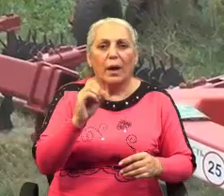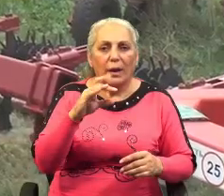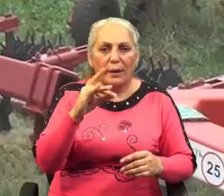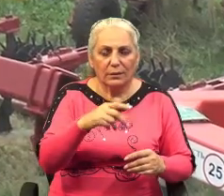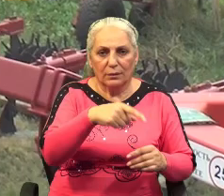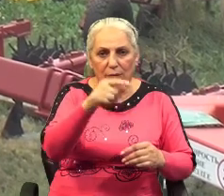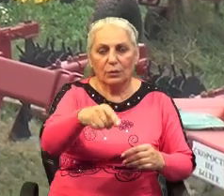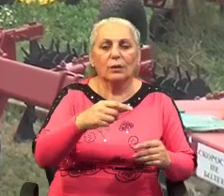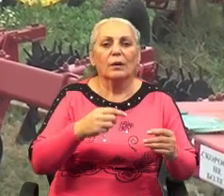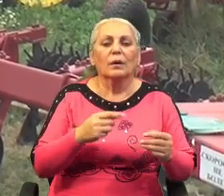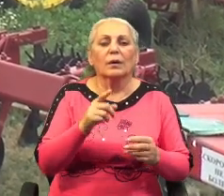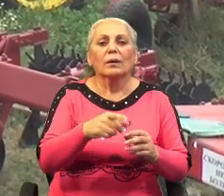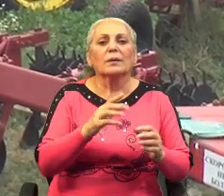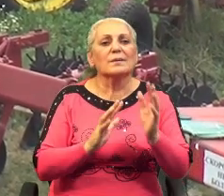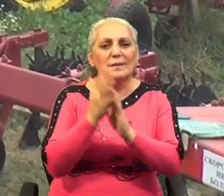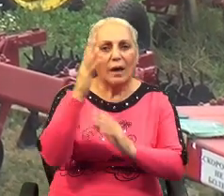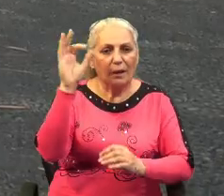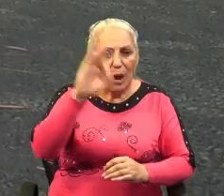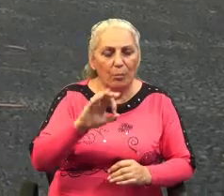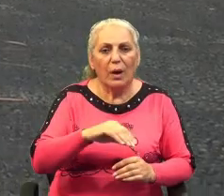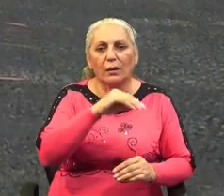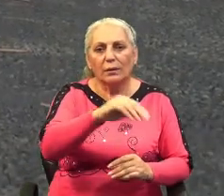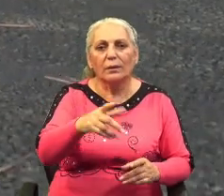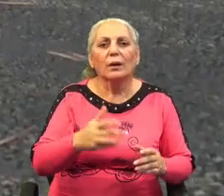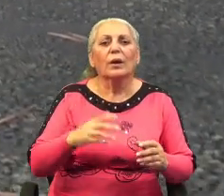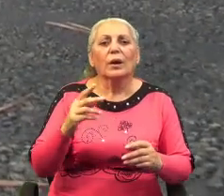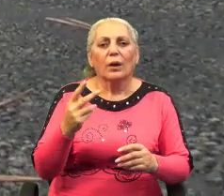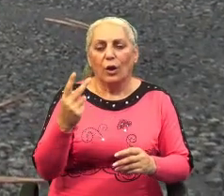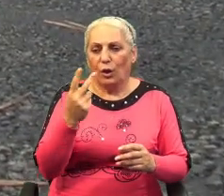համար տեղերը նախատեսված, երկկողմանի մայթ նախատեսված,